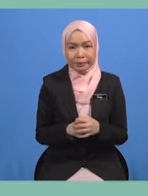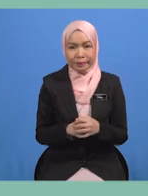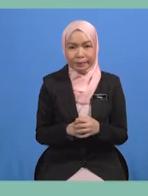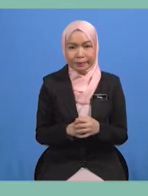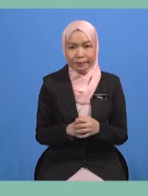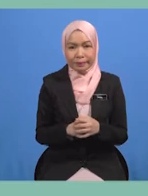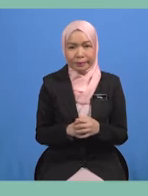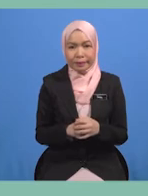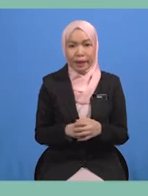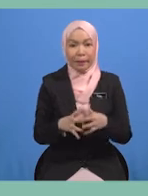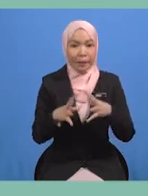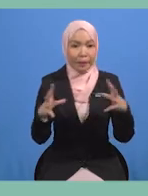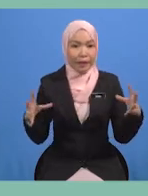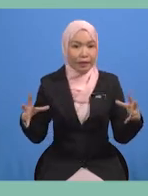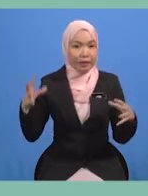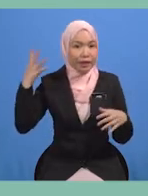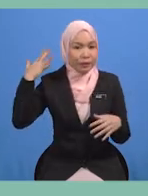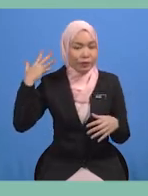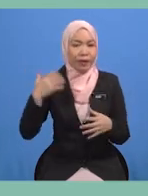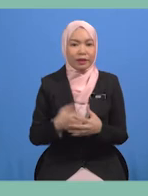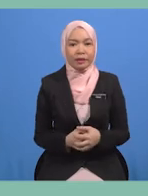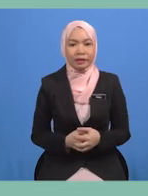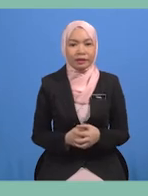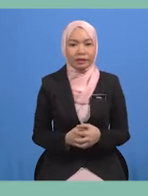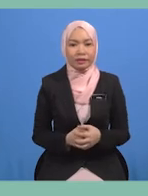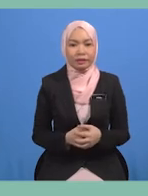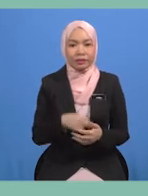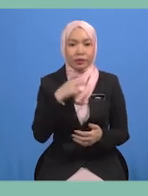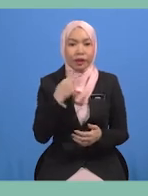Jawapannya, pembesar suara.